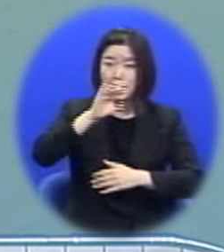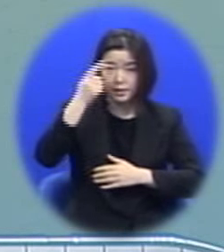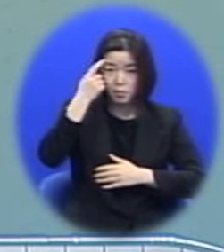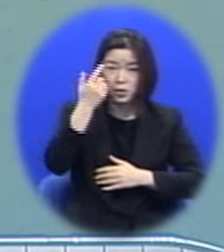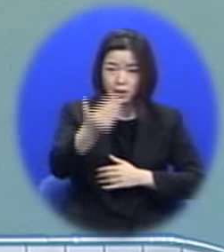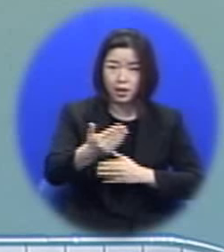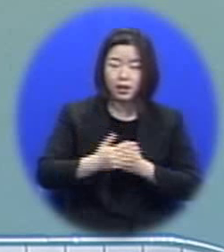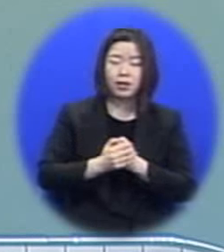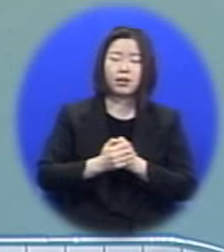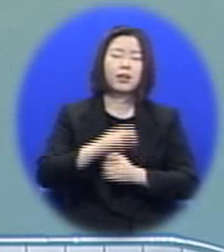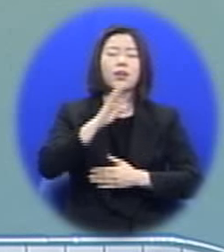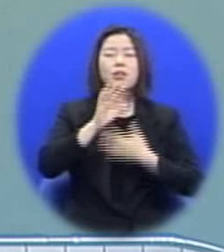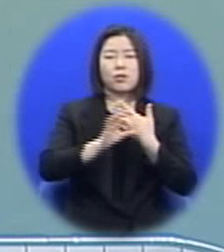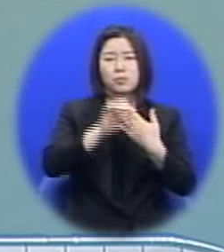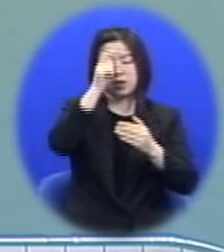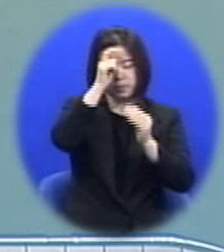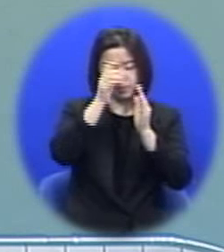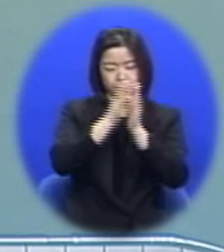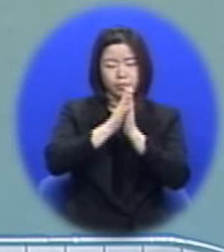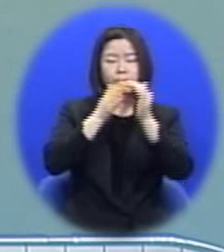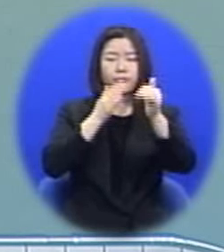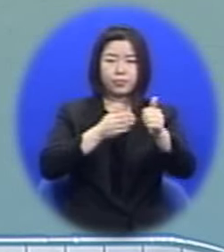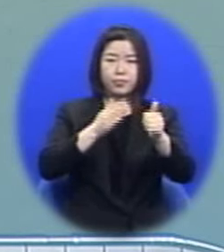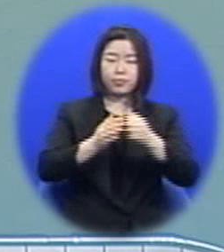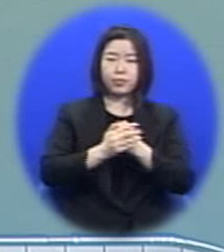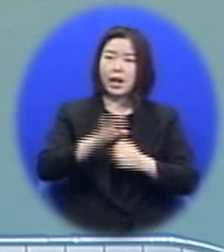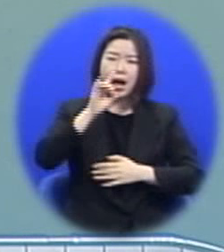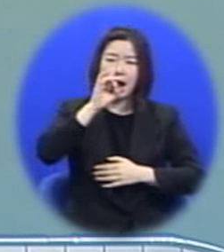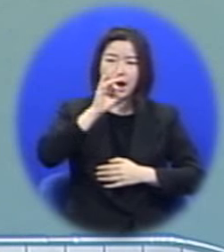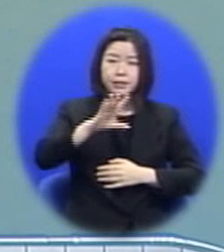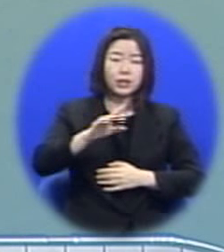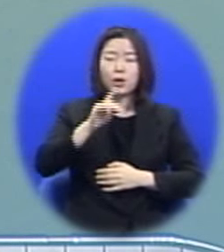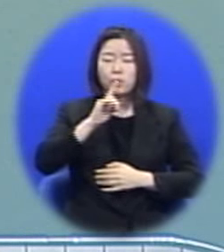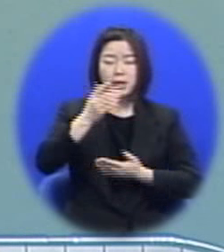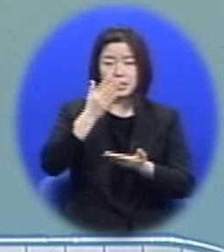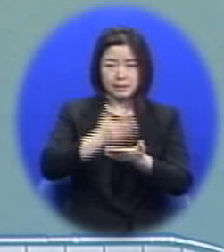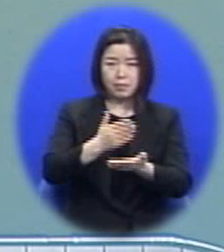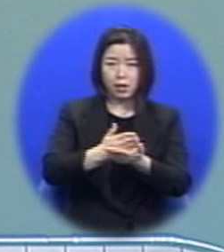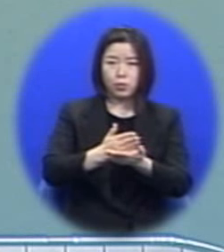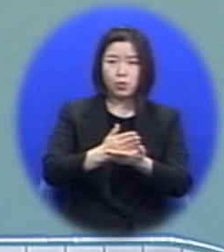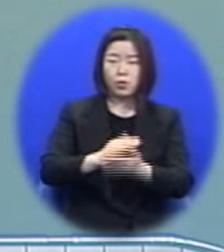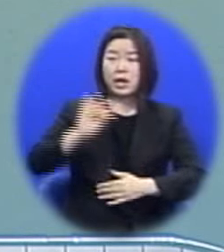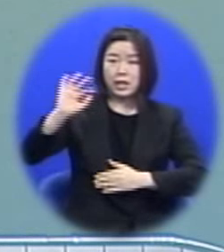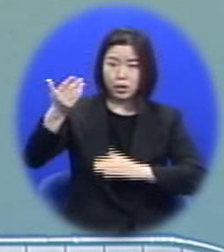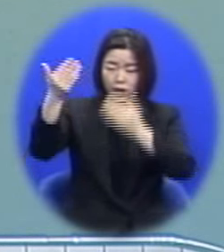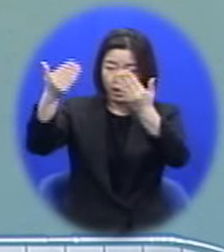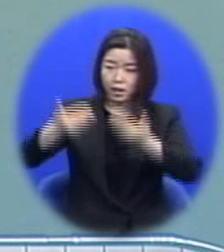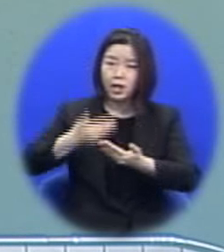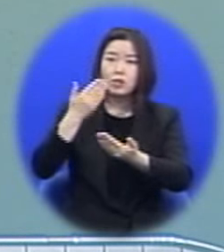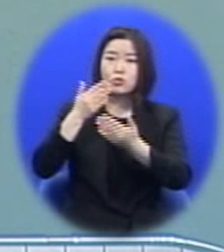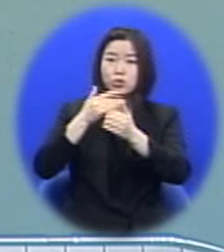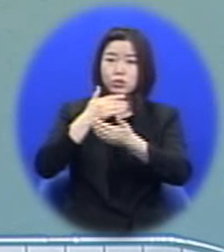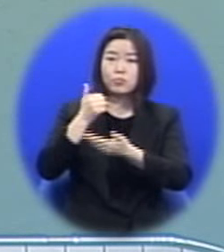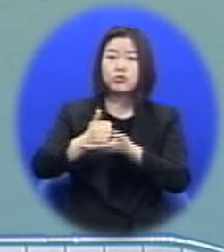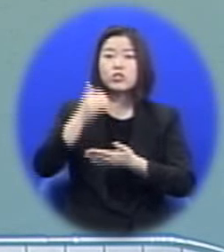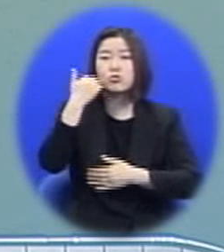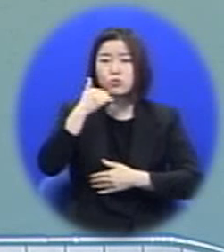그러면 기도해 보세요. 안 된다고만 하지 말고 되게 해주시는 분이